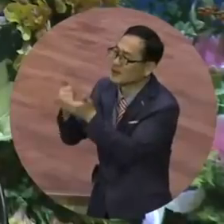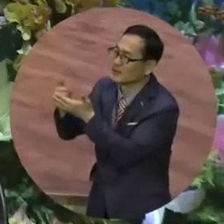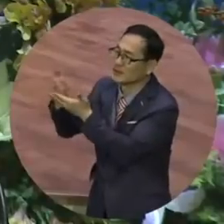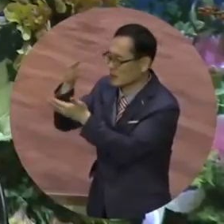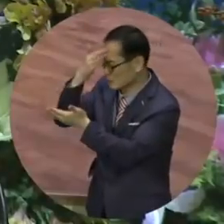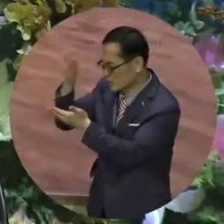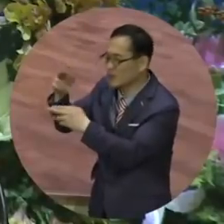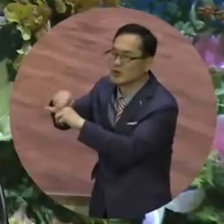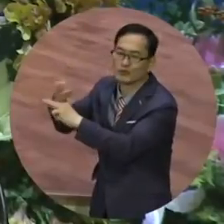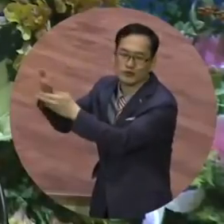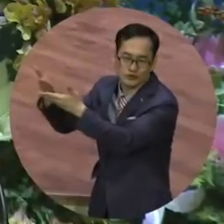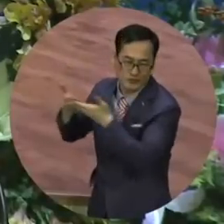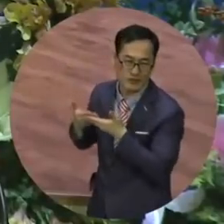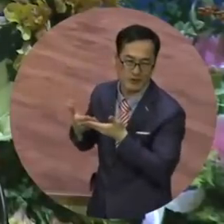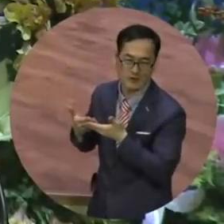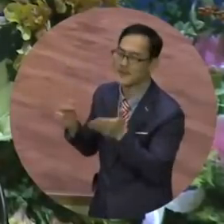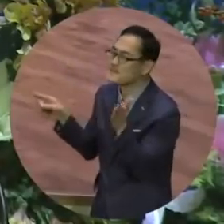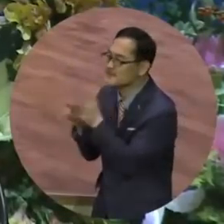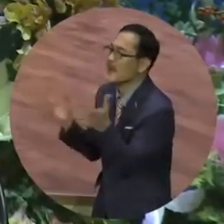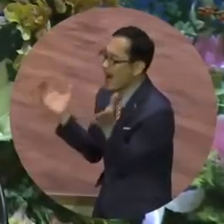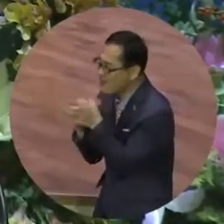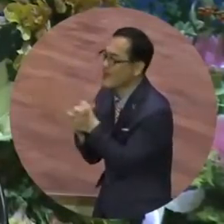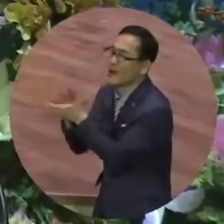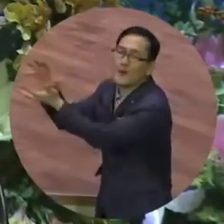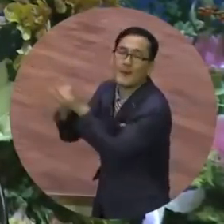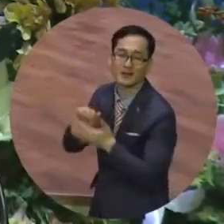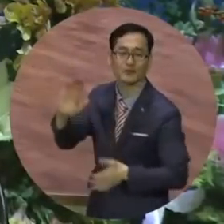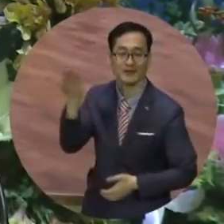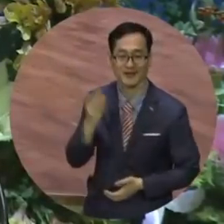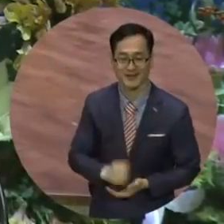믿음이 중요한 거예요. 믿음이 중요해.